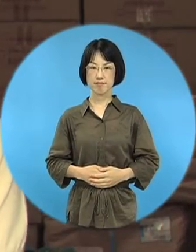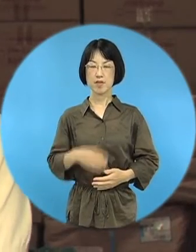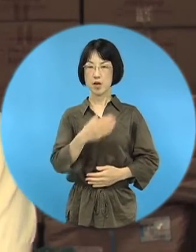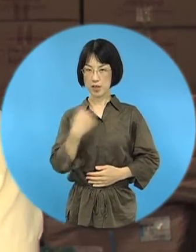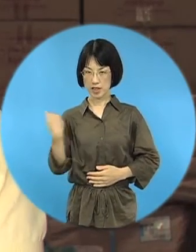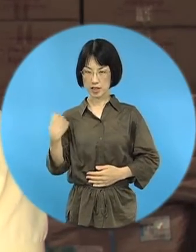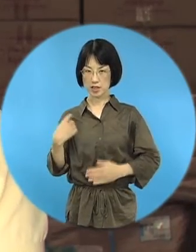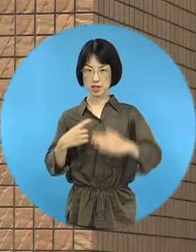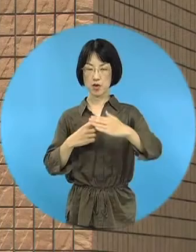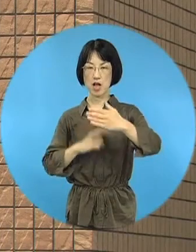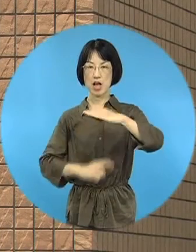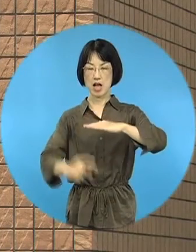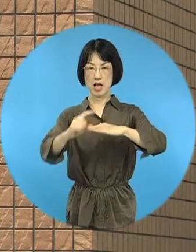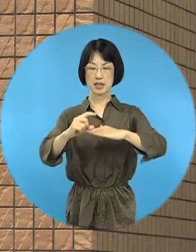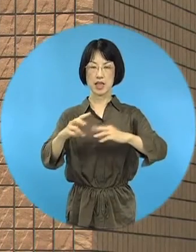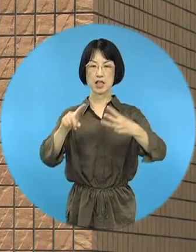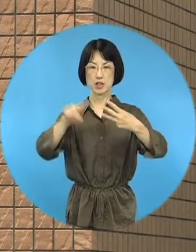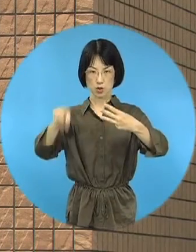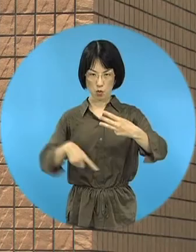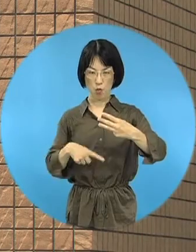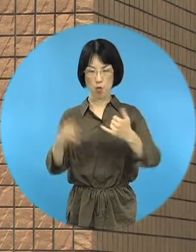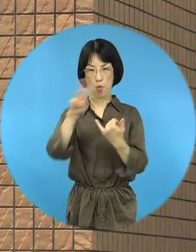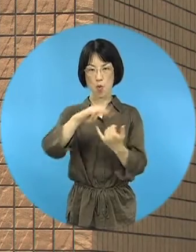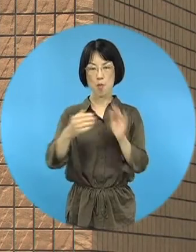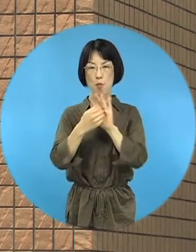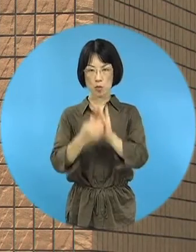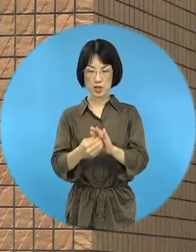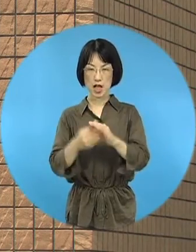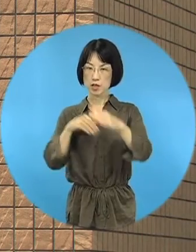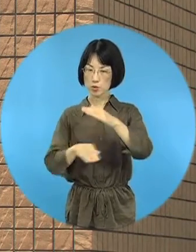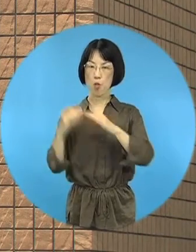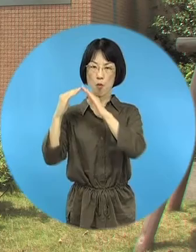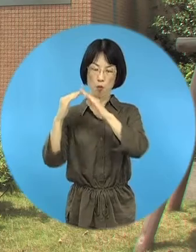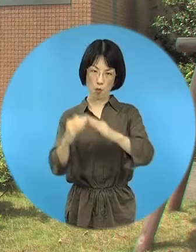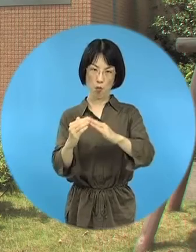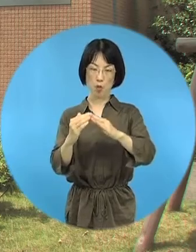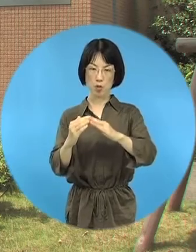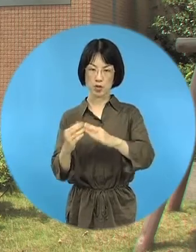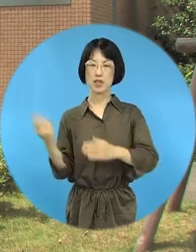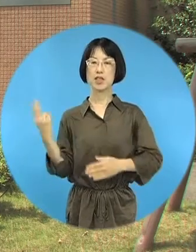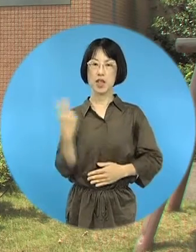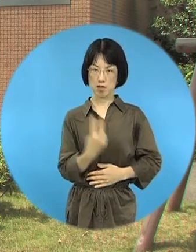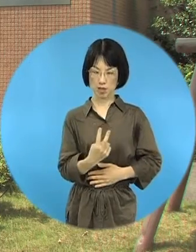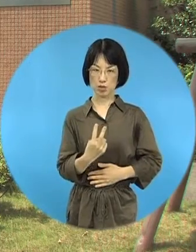今回私たちは朝日町防災倉庫にお邪魔しているんですが、こち